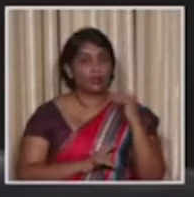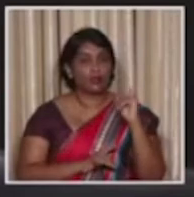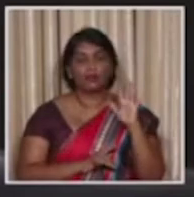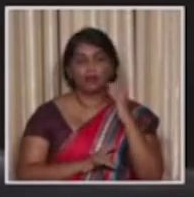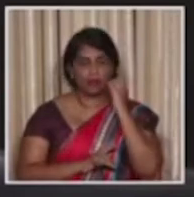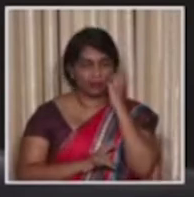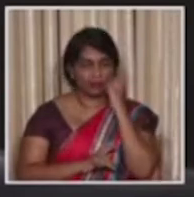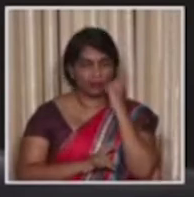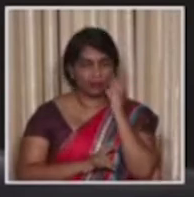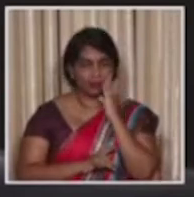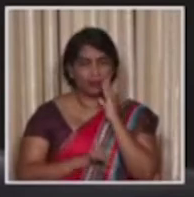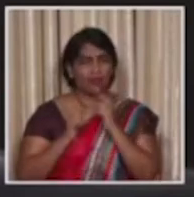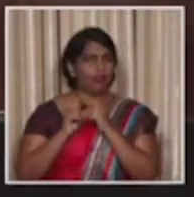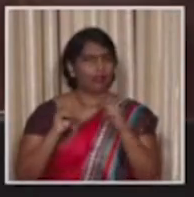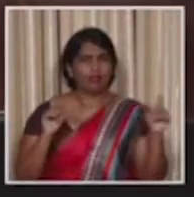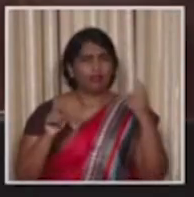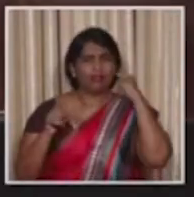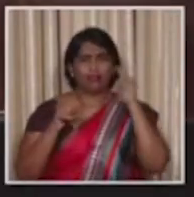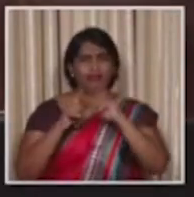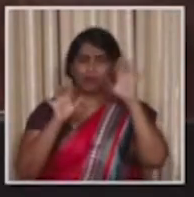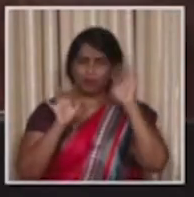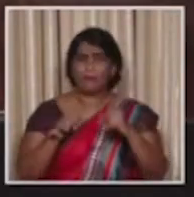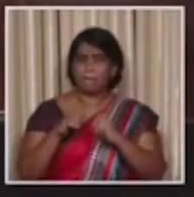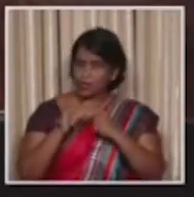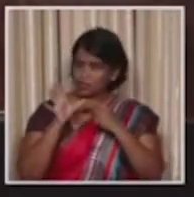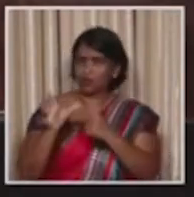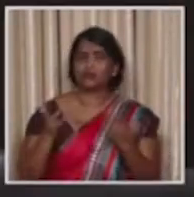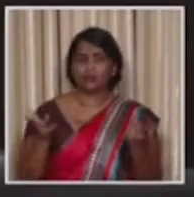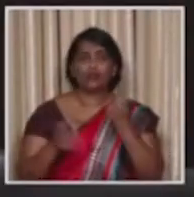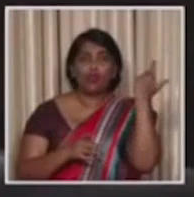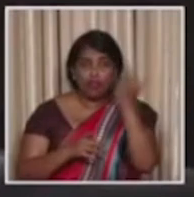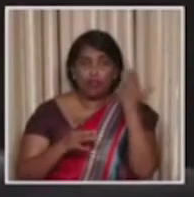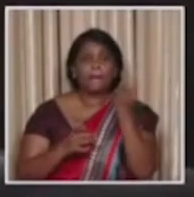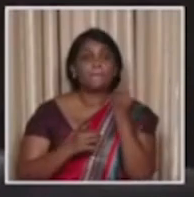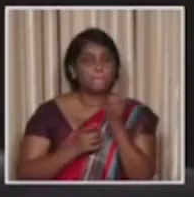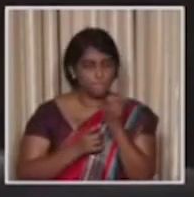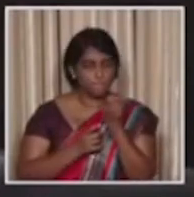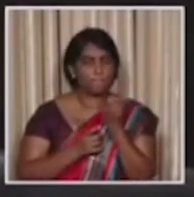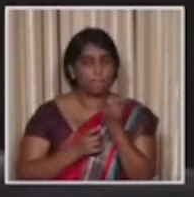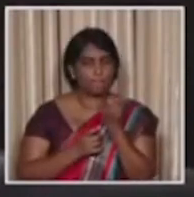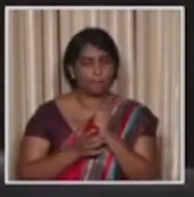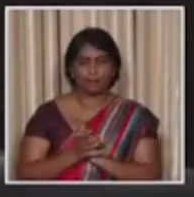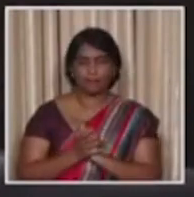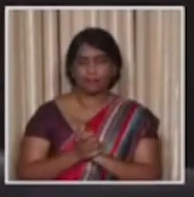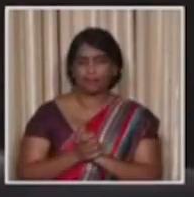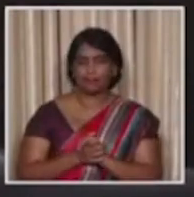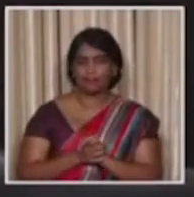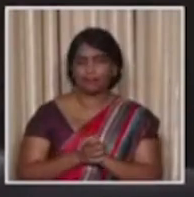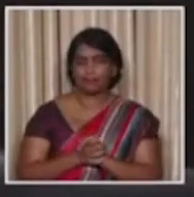තියෙනවා. අනවශ්‍ය විස්තර වලට යන්නේ නැතුව කොහෙන්ද සල්ලි හොයන්නේ? ප්‍රශ්නේ සල්ලි